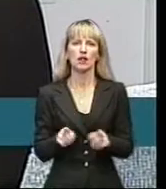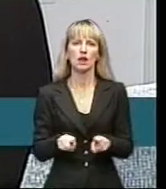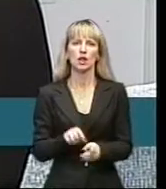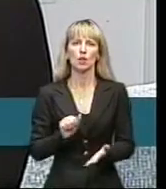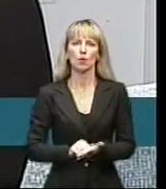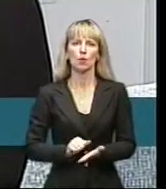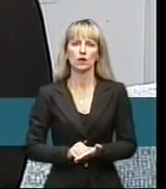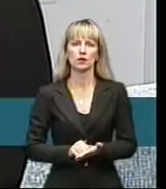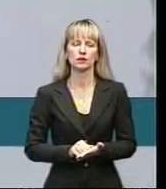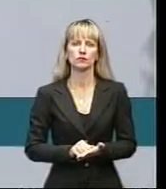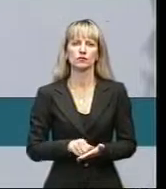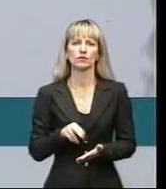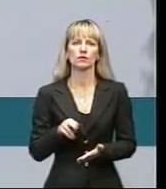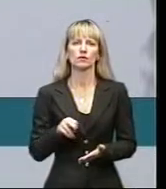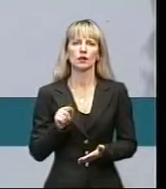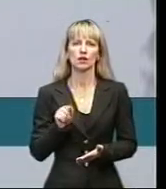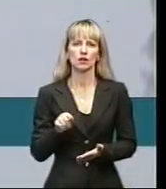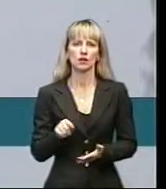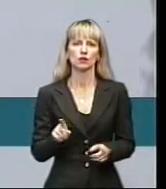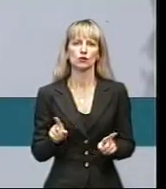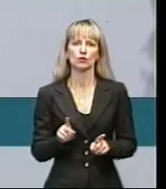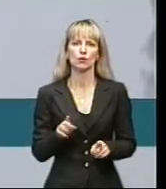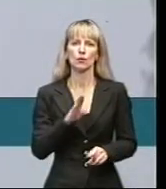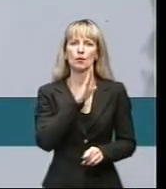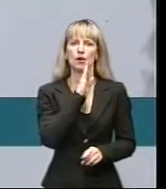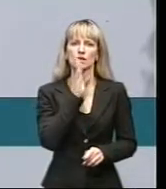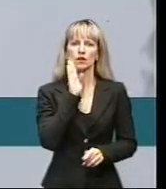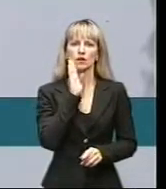документи про те, як матері